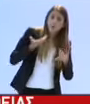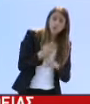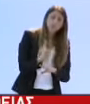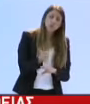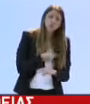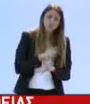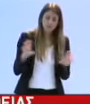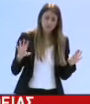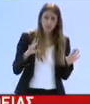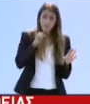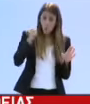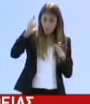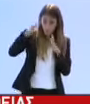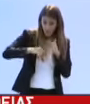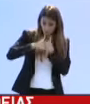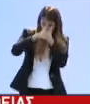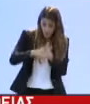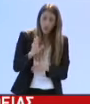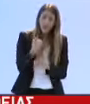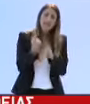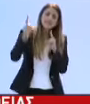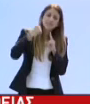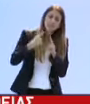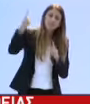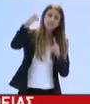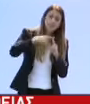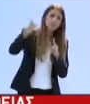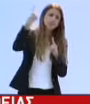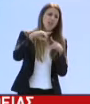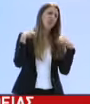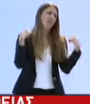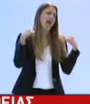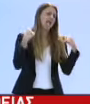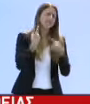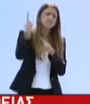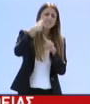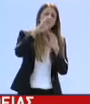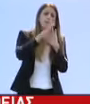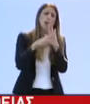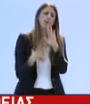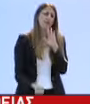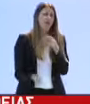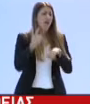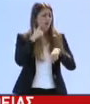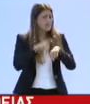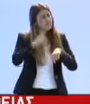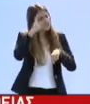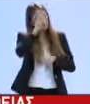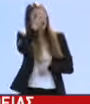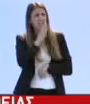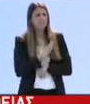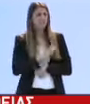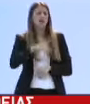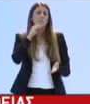των μνημονίων. Δεν κλαίμε και δεν πρέπει να κλαίμε πάνω από το χυμένο γάλα της κρίσης, αλλά